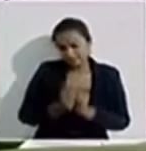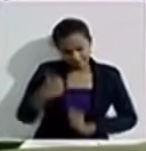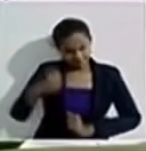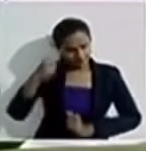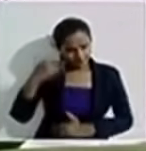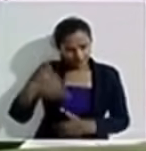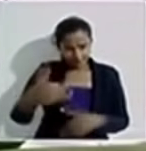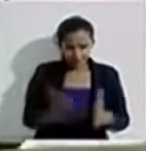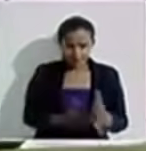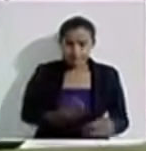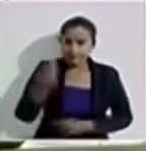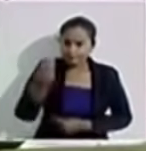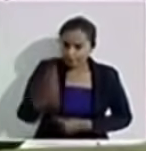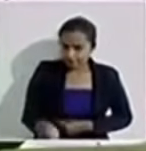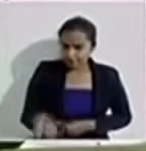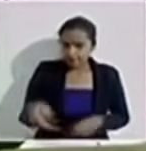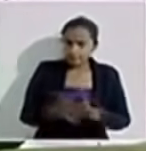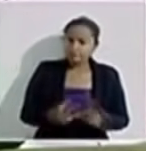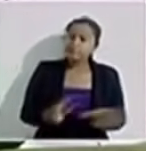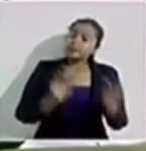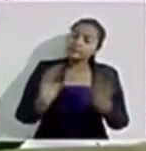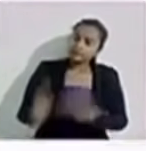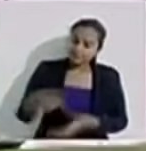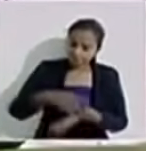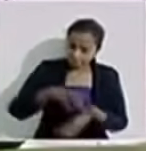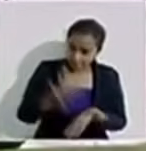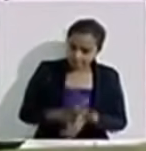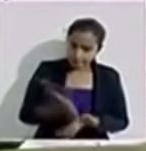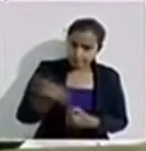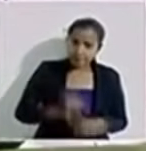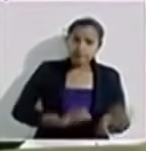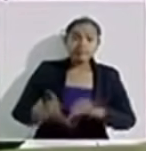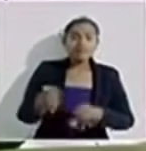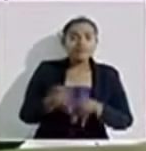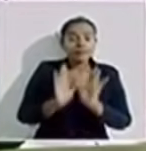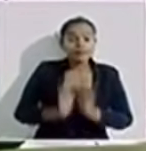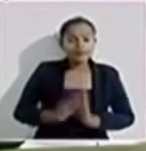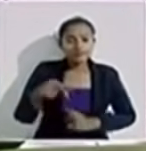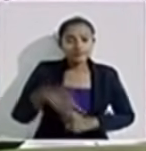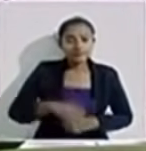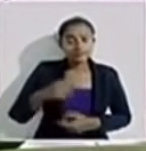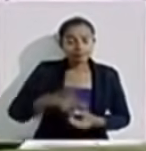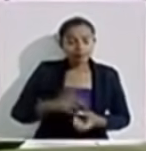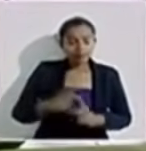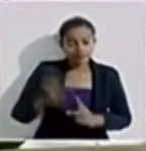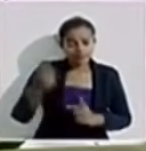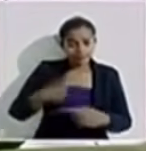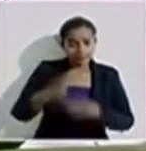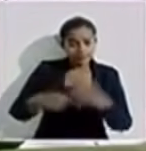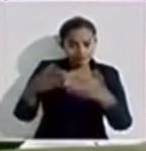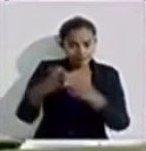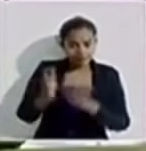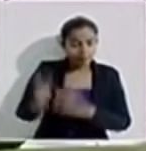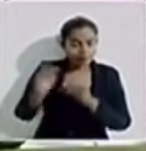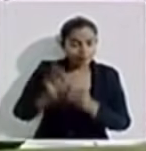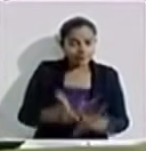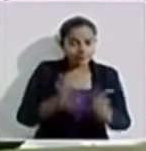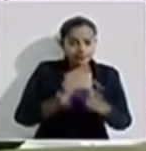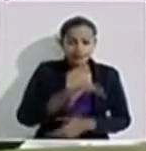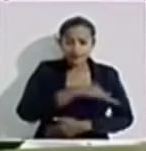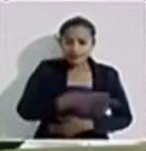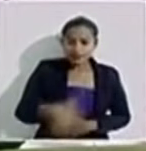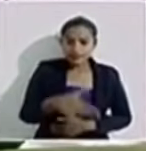subsequently approved against a backdrop where this controversial private company has been laying waste to lands in Yaya 18. කරමින්